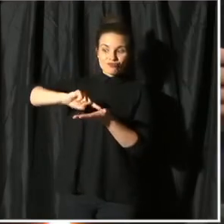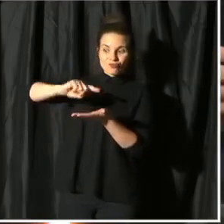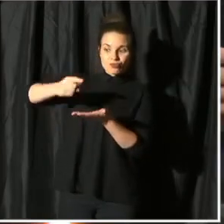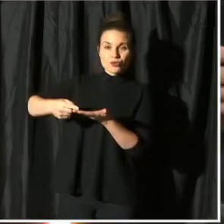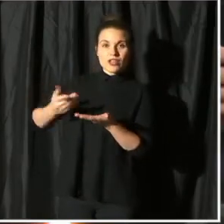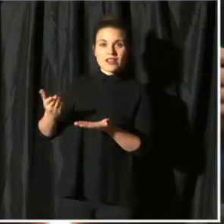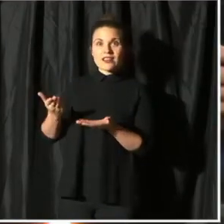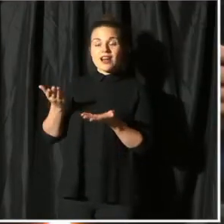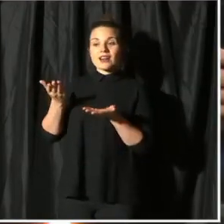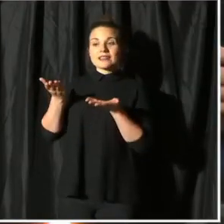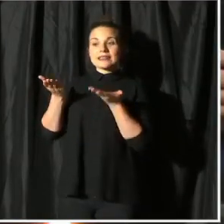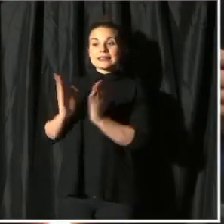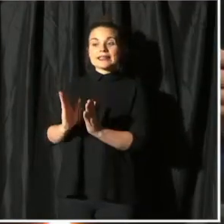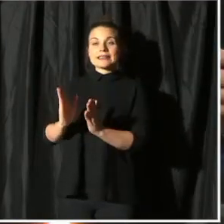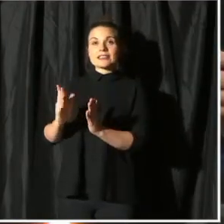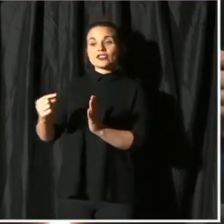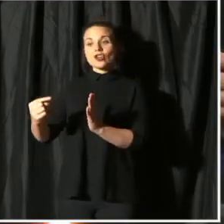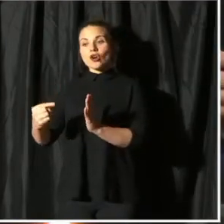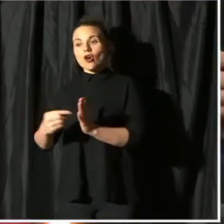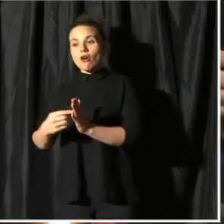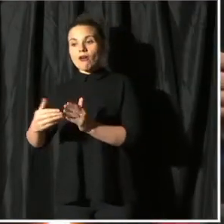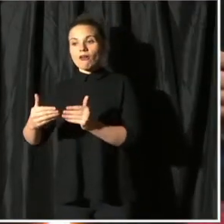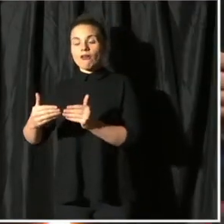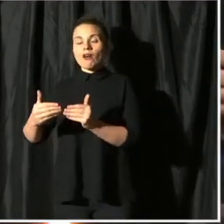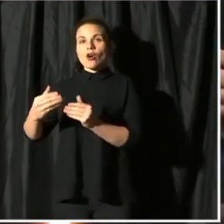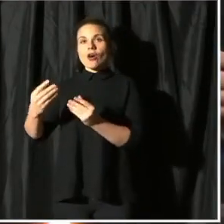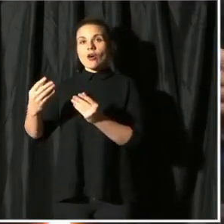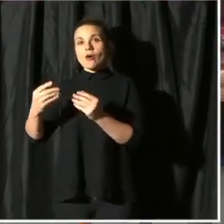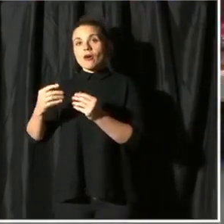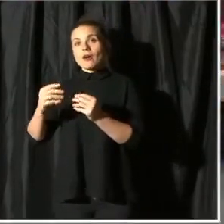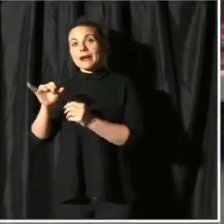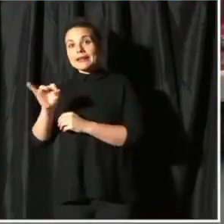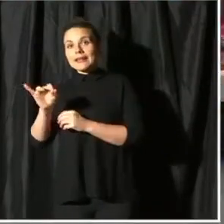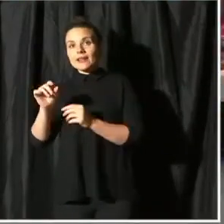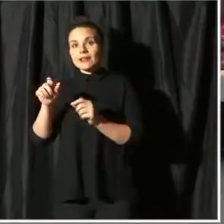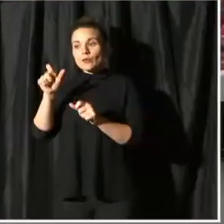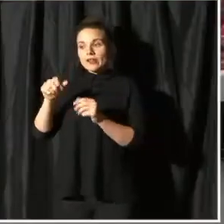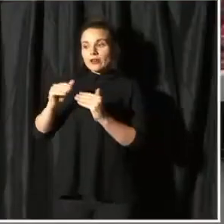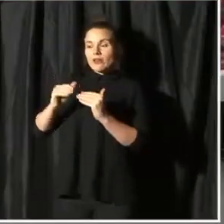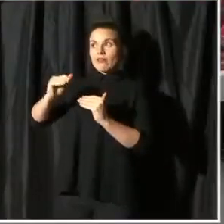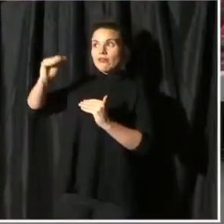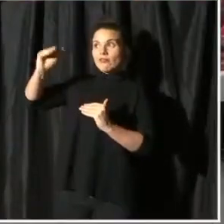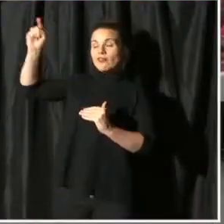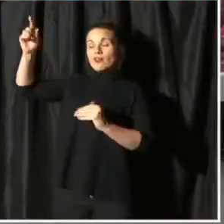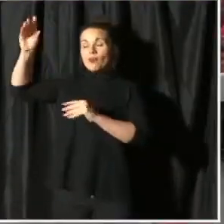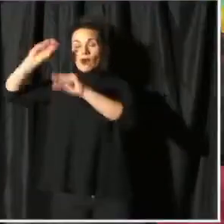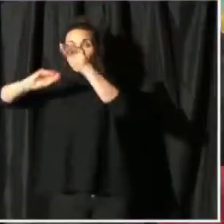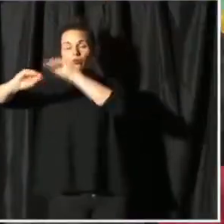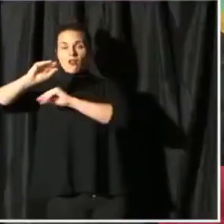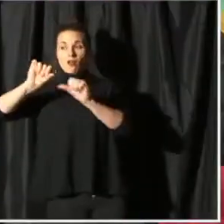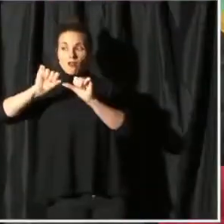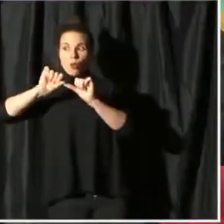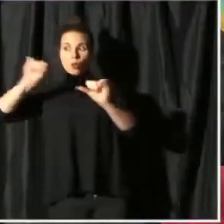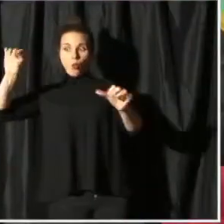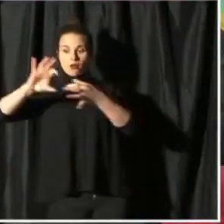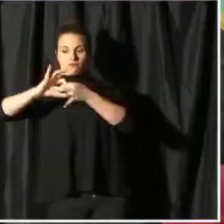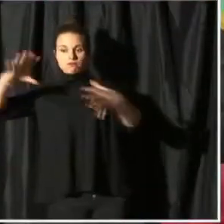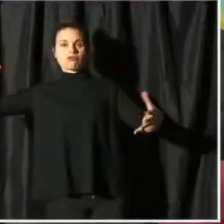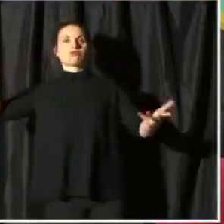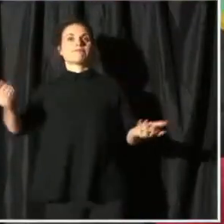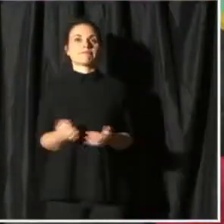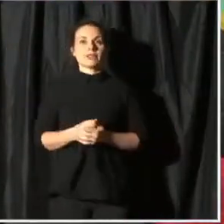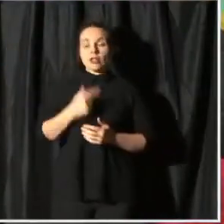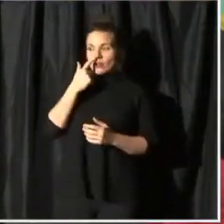s'est décidé très en amont loin des 100 je pense sont des paroles fortes que tu viens de